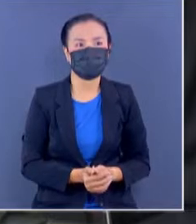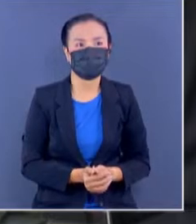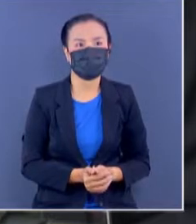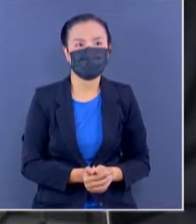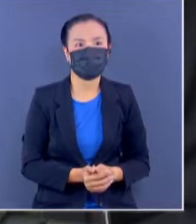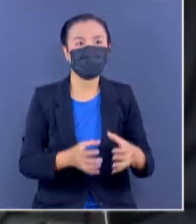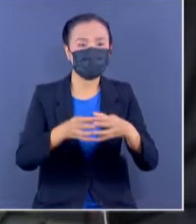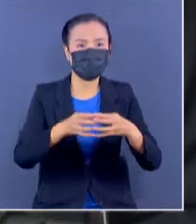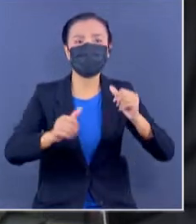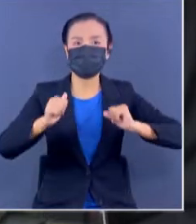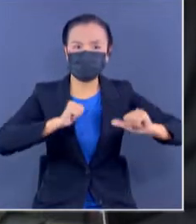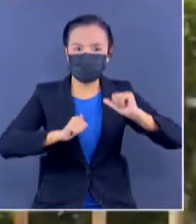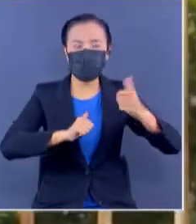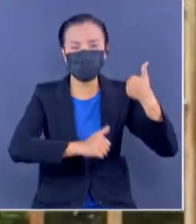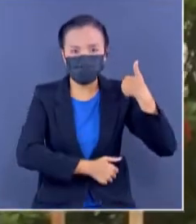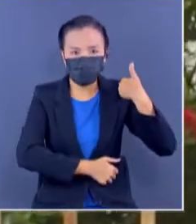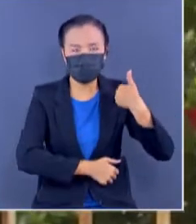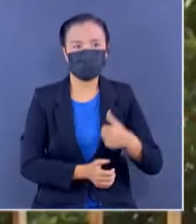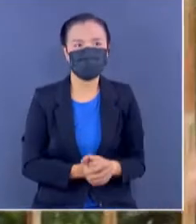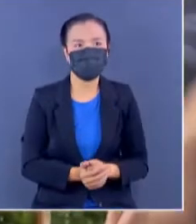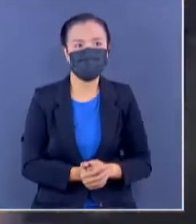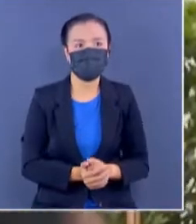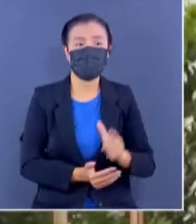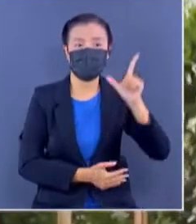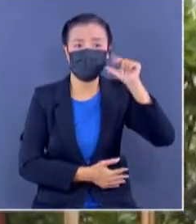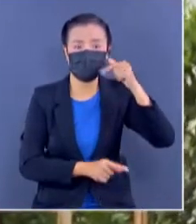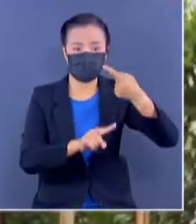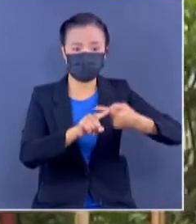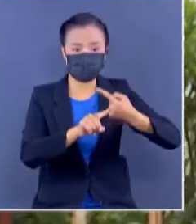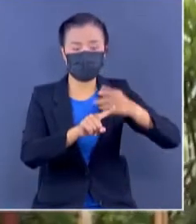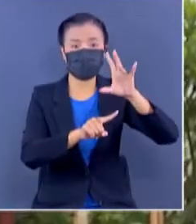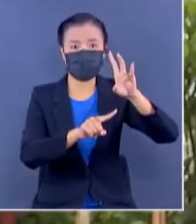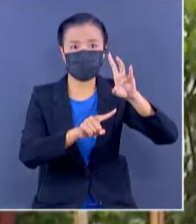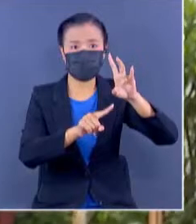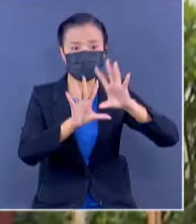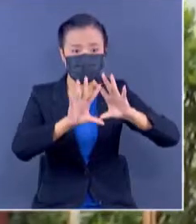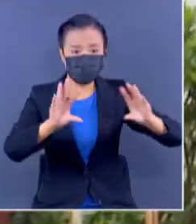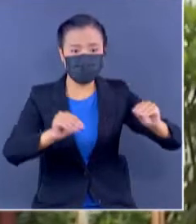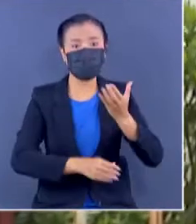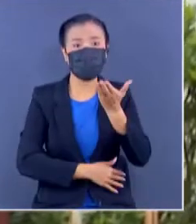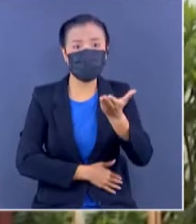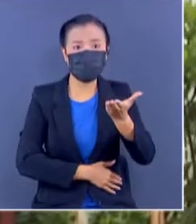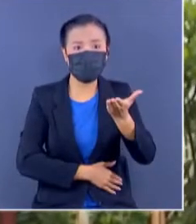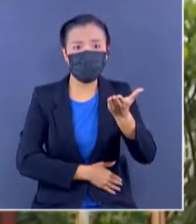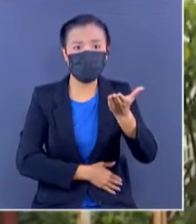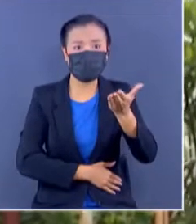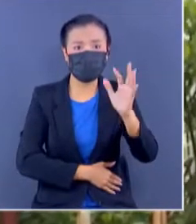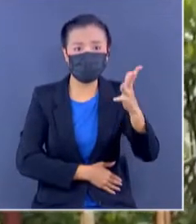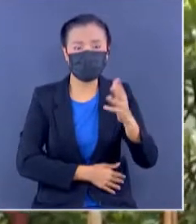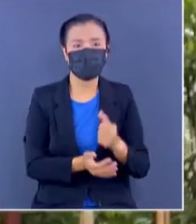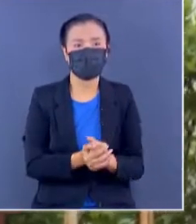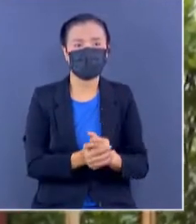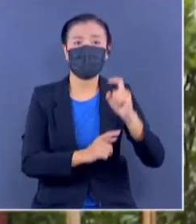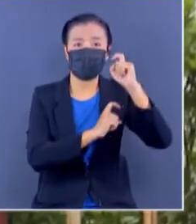กการแสดงอะไรอย่างนี้หรอ คือคุณแม่บอกว่า7เดือนที่ผ่านมาที่เงียบๆไม่ได้มาร้องสื่อเนี่ยเพราะกลัวว่าครูแดนน่ะจะอันตร